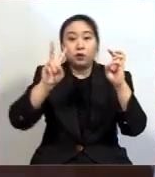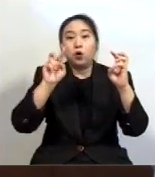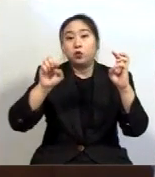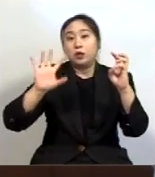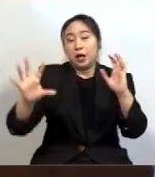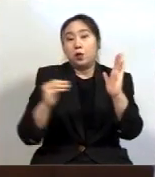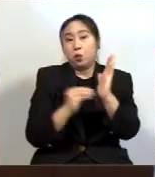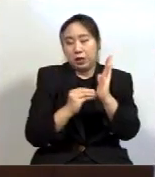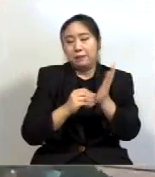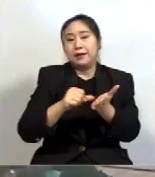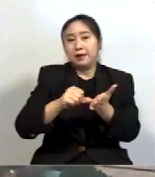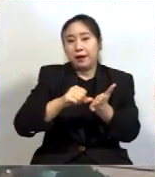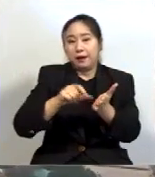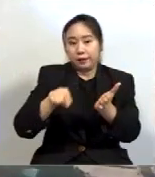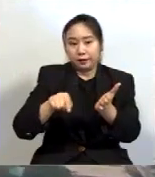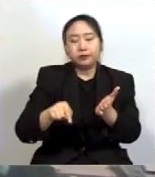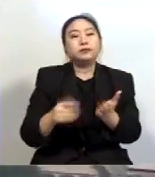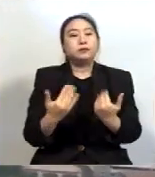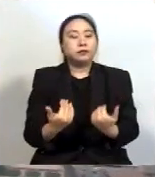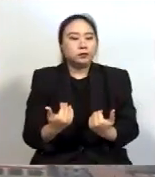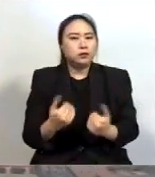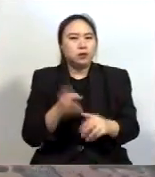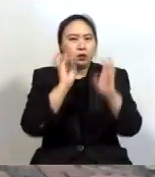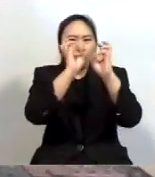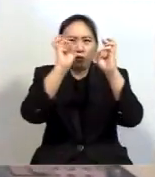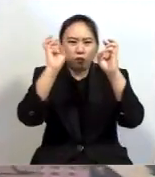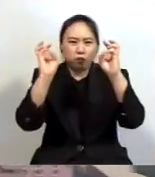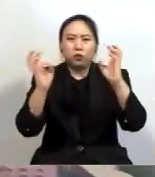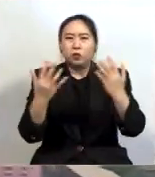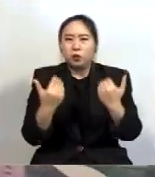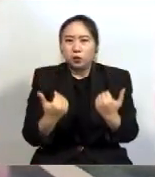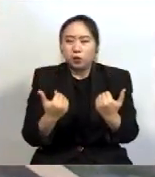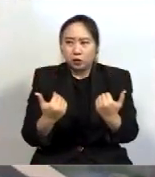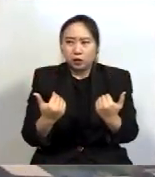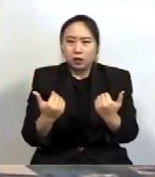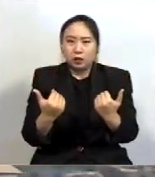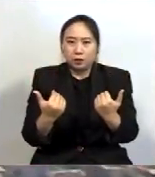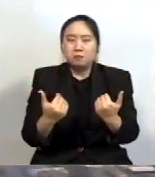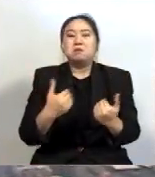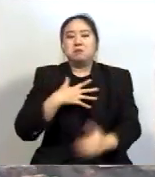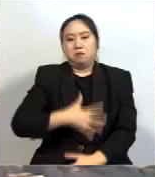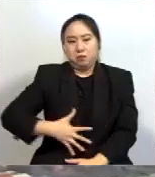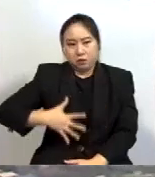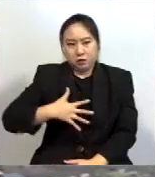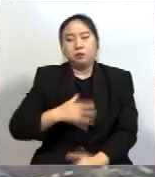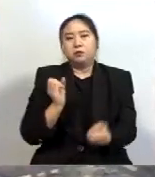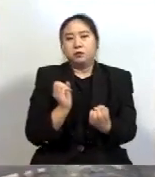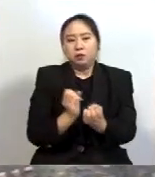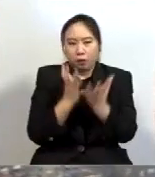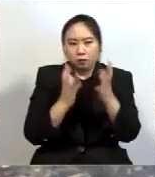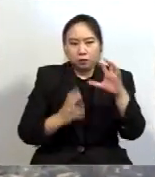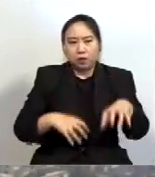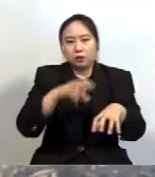ในพื้นที่กรุงเทพมหานครว่าจากสถานการณ์ค่าฝุ่นในช่วงนี้ซึ่งอยู่ในระดับที่ส่งผลกระทบต่อสุขภาพในหลายพื้น